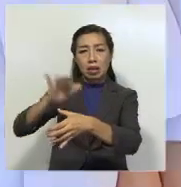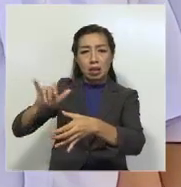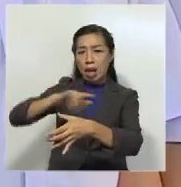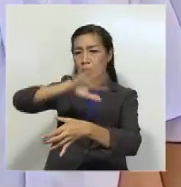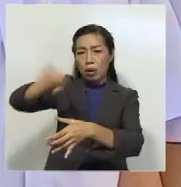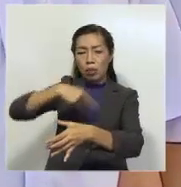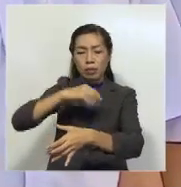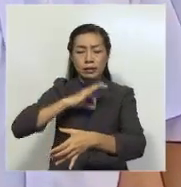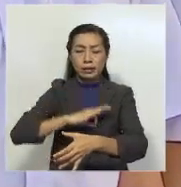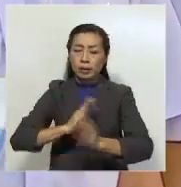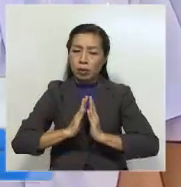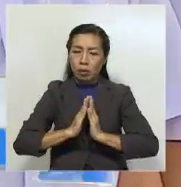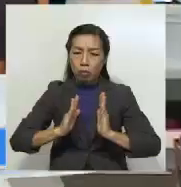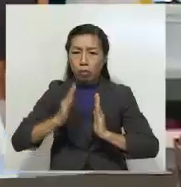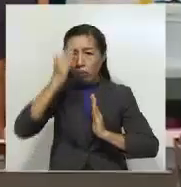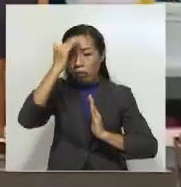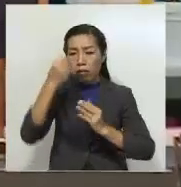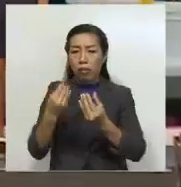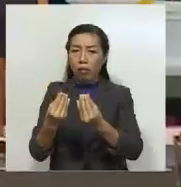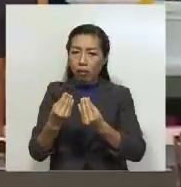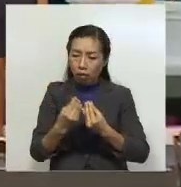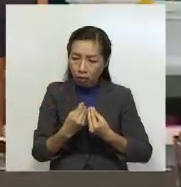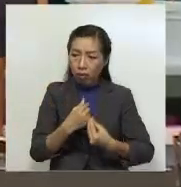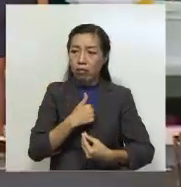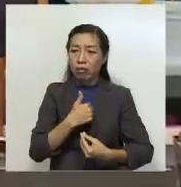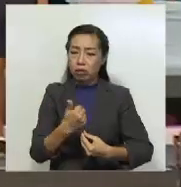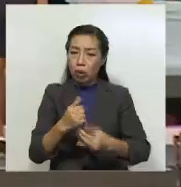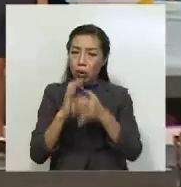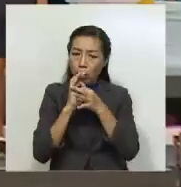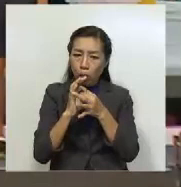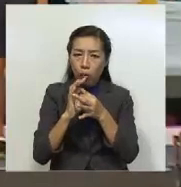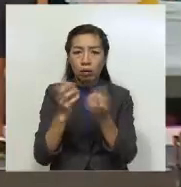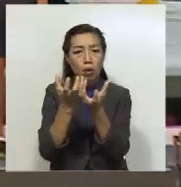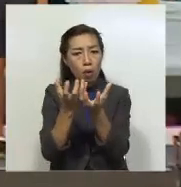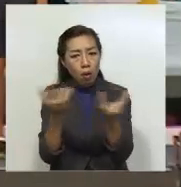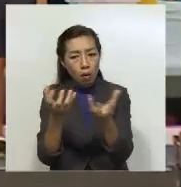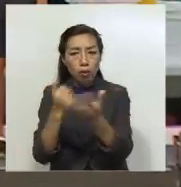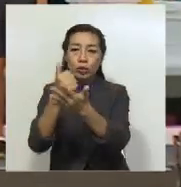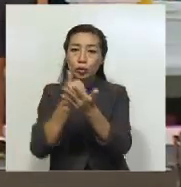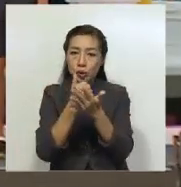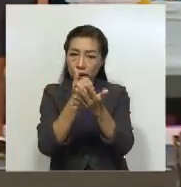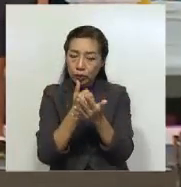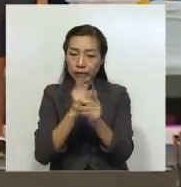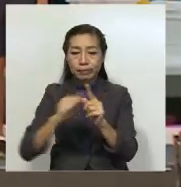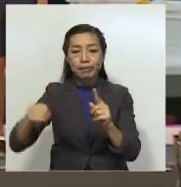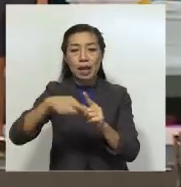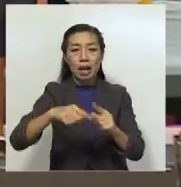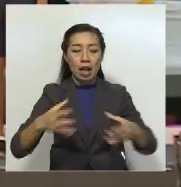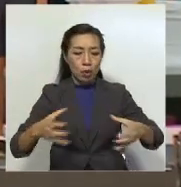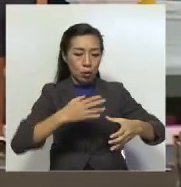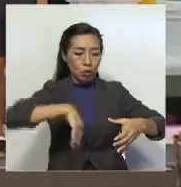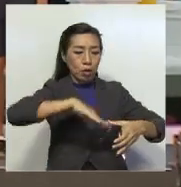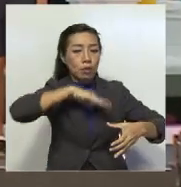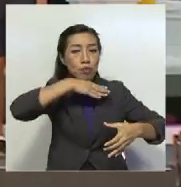องค์ที่ทรงมีพระเมตตาทรงห่วงใยและทรงพระราชทานความช่วยเหลือจนทำให้พวกเ